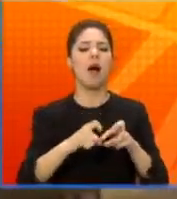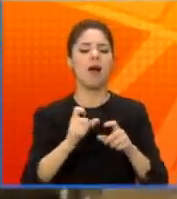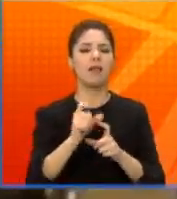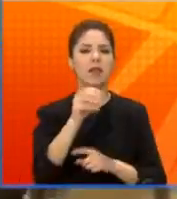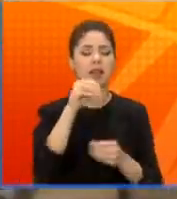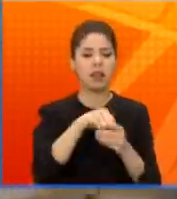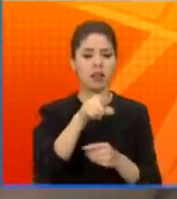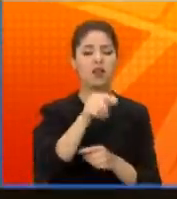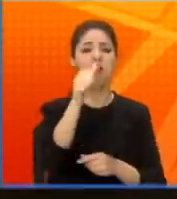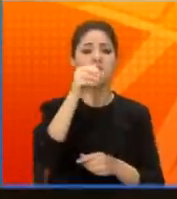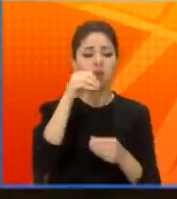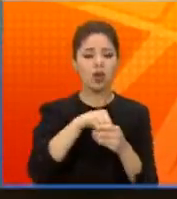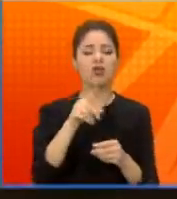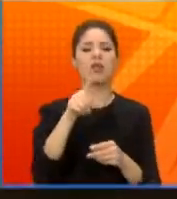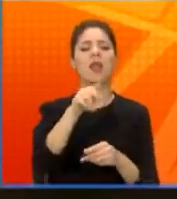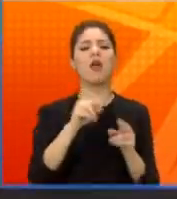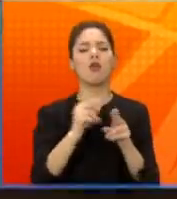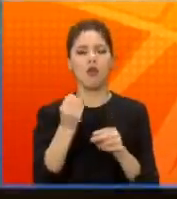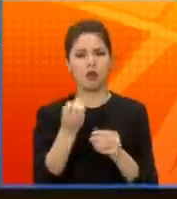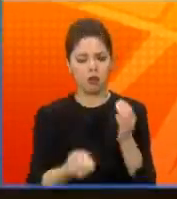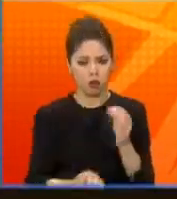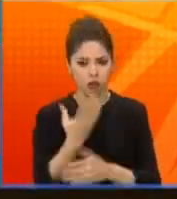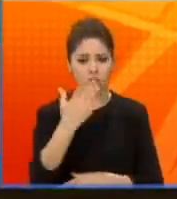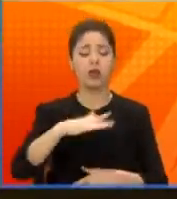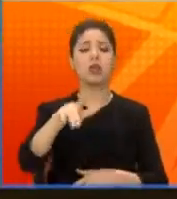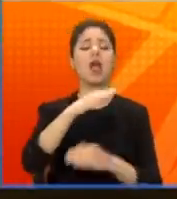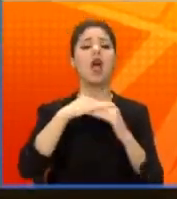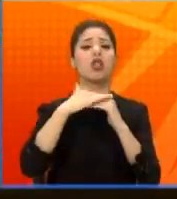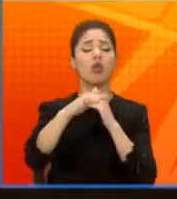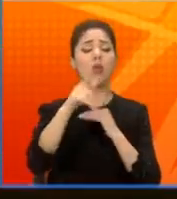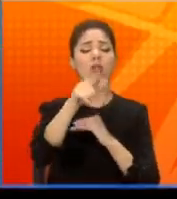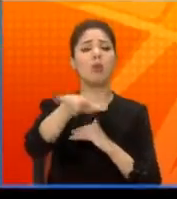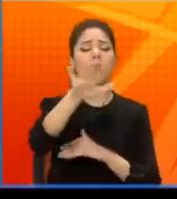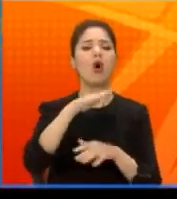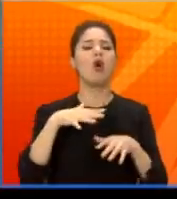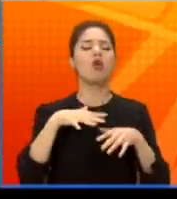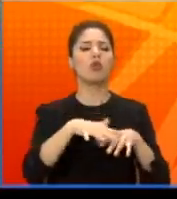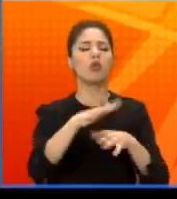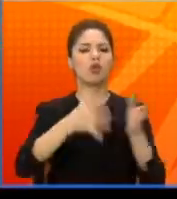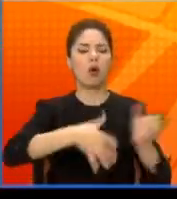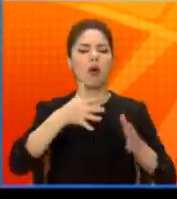Covid-19 çıkması üzerine banliyölerde toplanan halk yasağa rağmen sokağa döküldü.